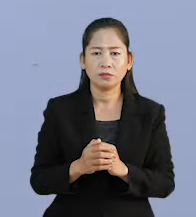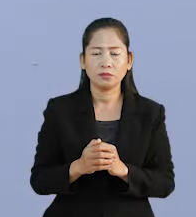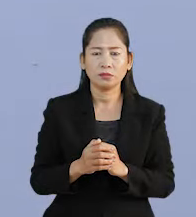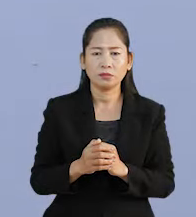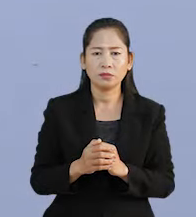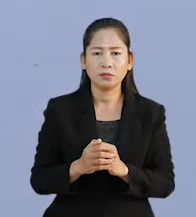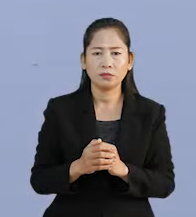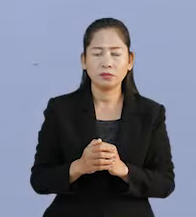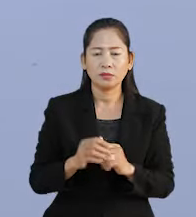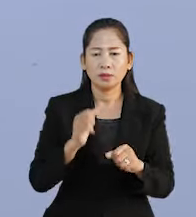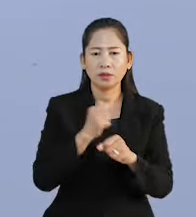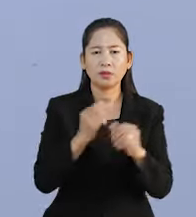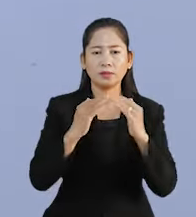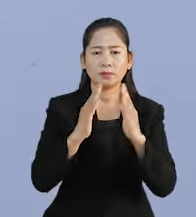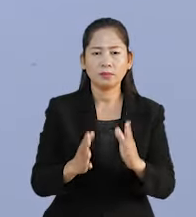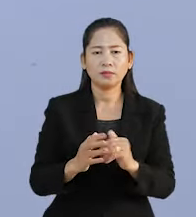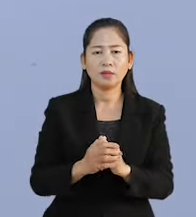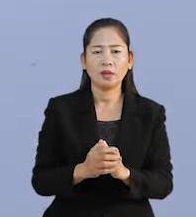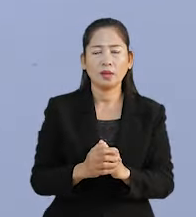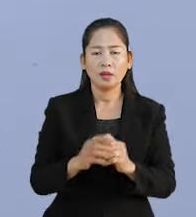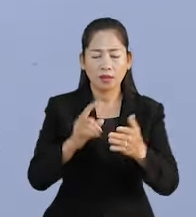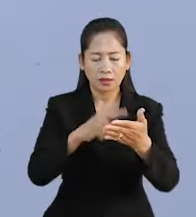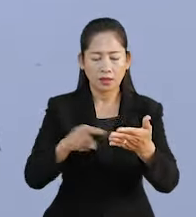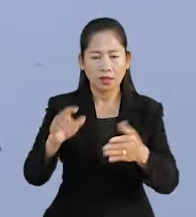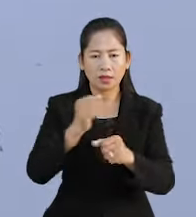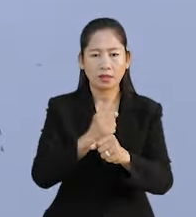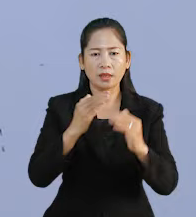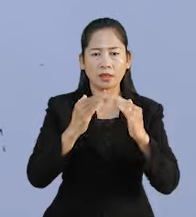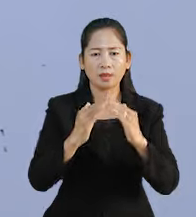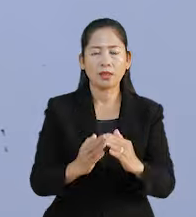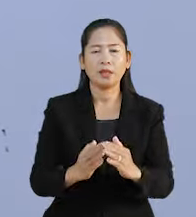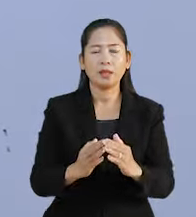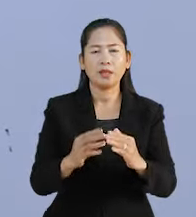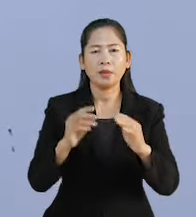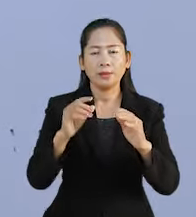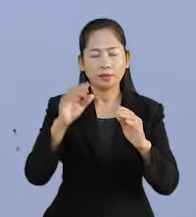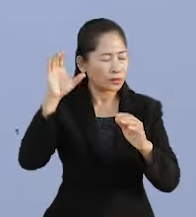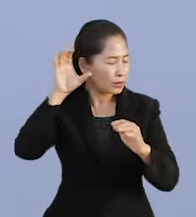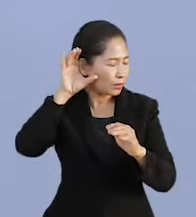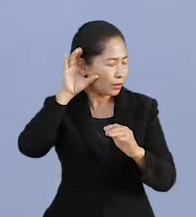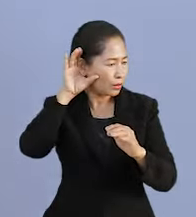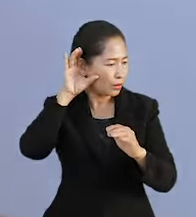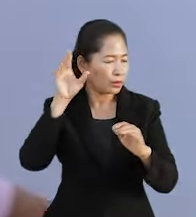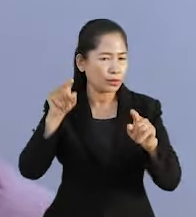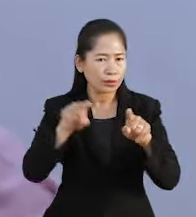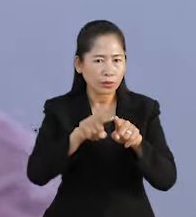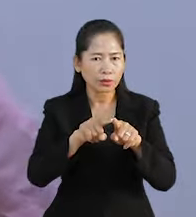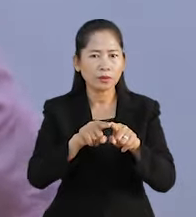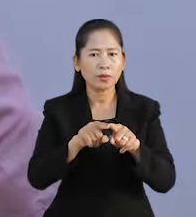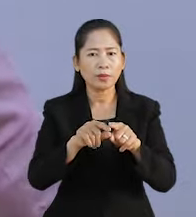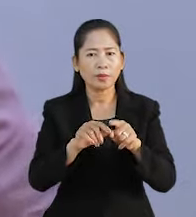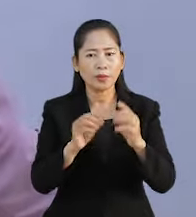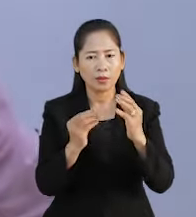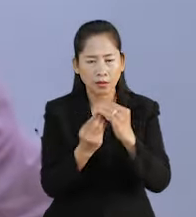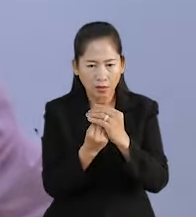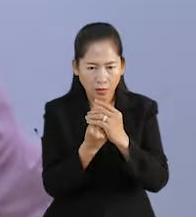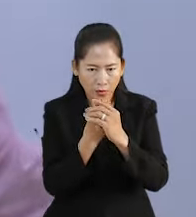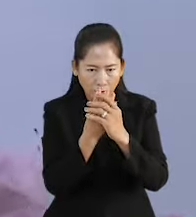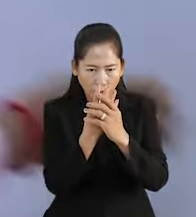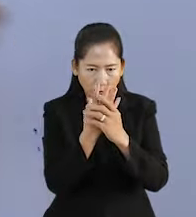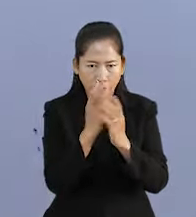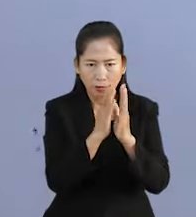ចាកិច្ចការផ្ទះហ្នឹងកូនណាកែកិច្ចការផ្ទះរកពាក្យសូដូចនឹងពាក្យគុំចារកពាក្យសូ